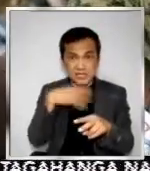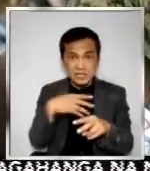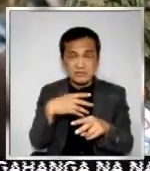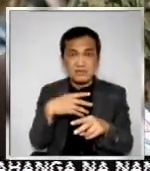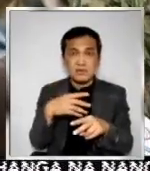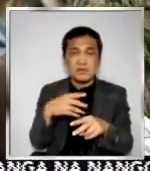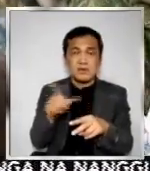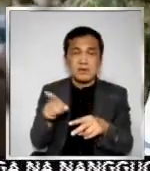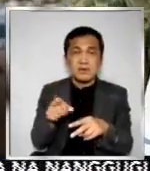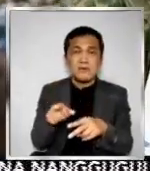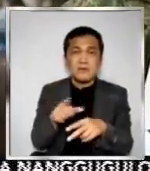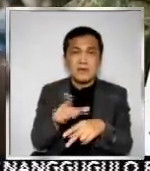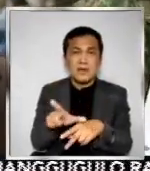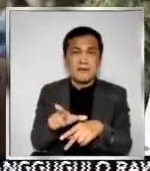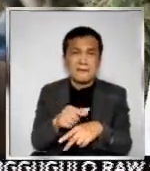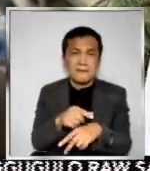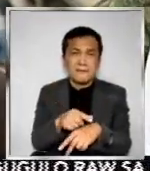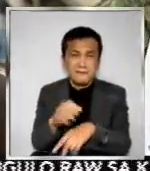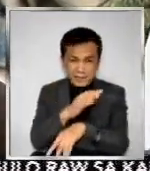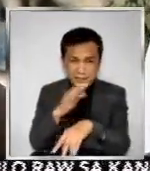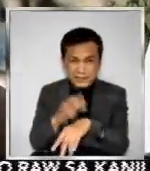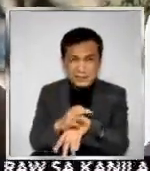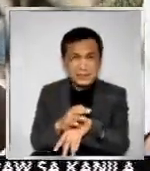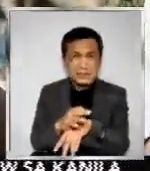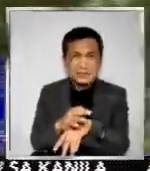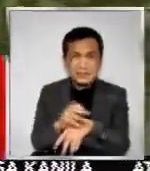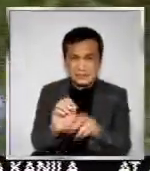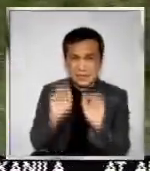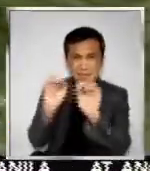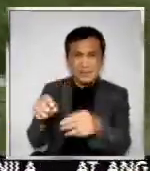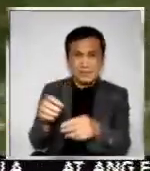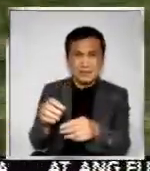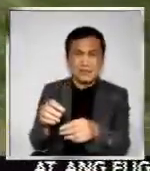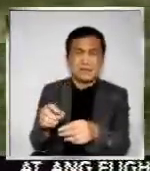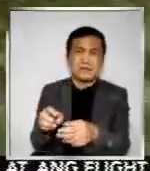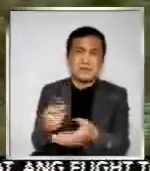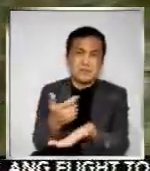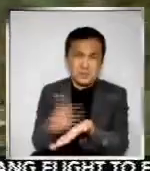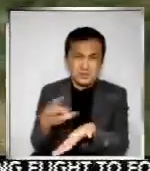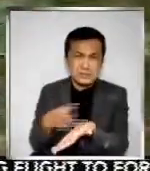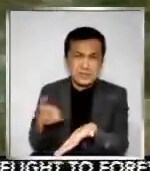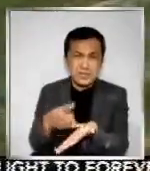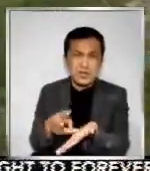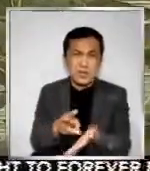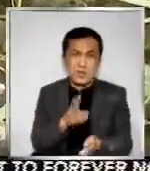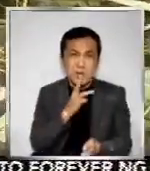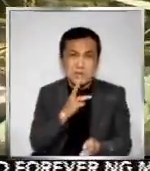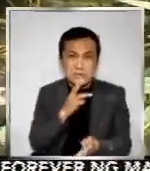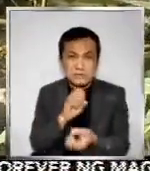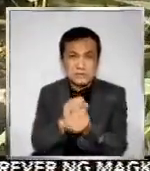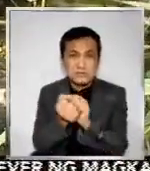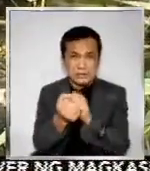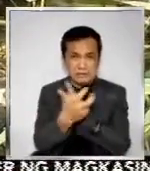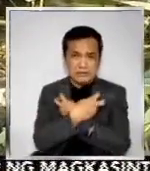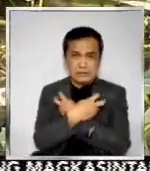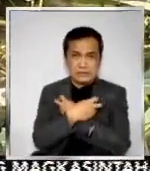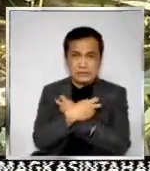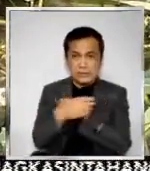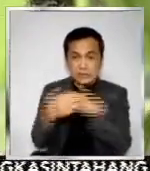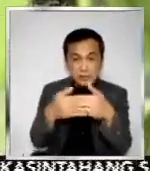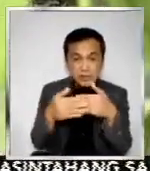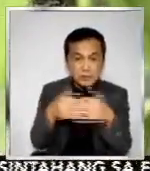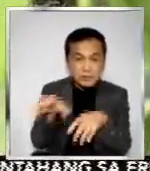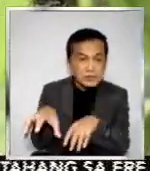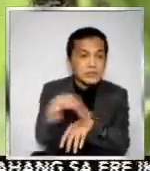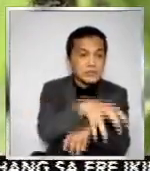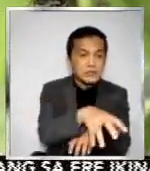gitna. Malalason po yung mga tubig sa ilalim ng lupang ito. Ilang hakbang mula sa bundok ng basura, may naipong tubig sa gilid